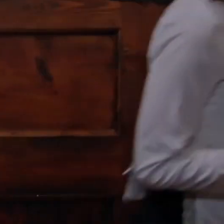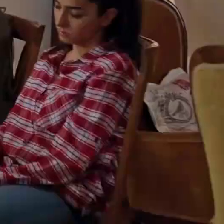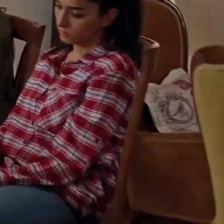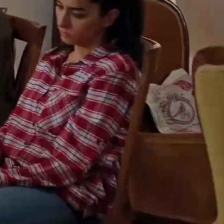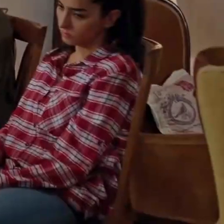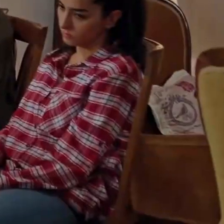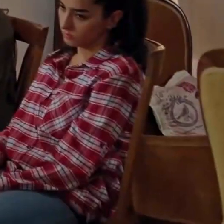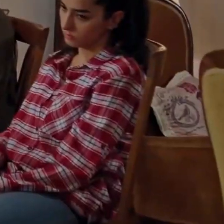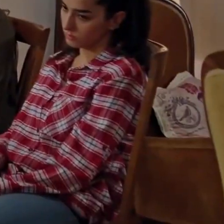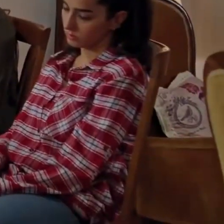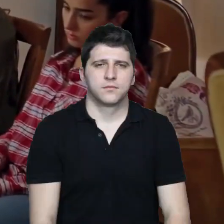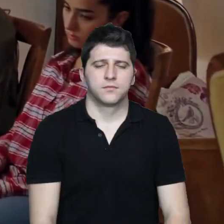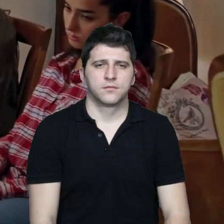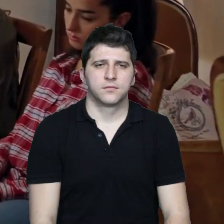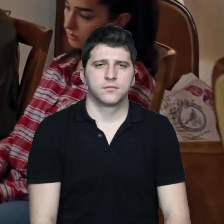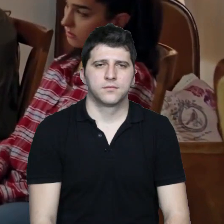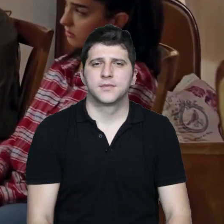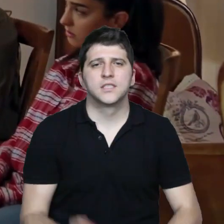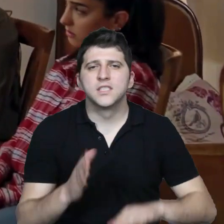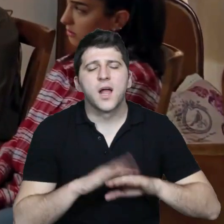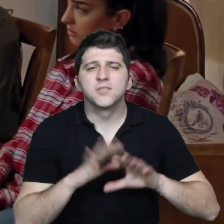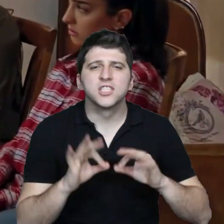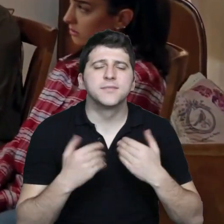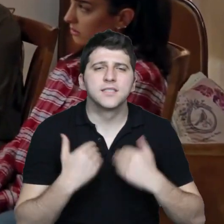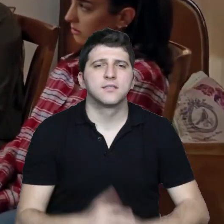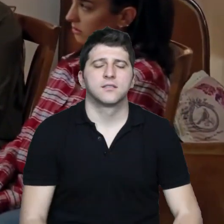Kızlar evde masada. Ne yapacağız şimdi?